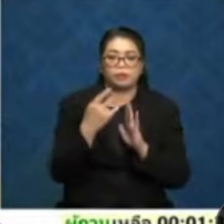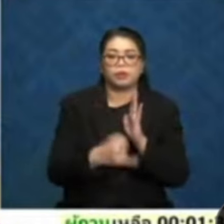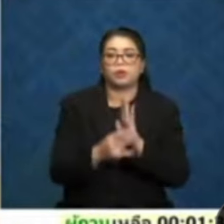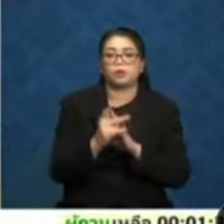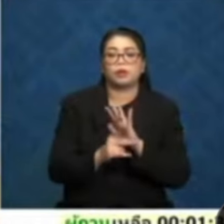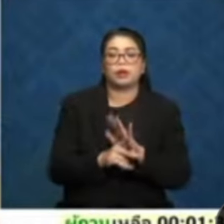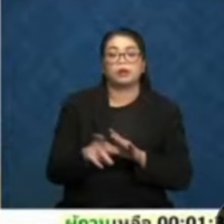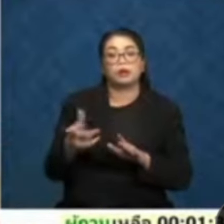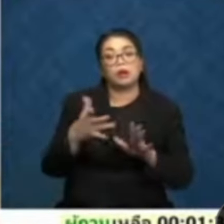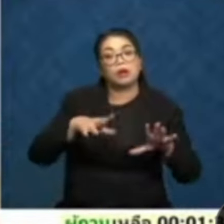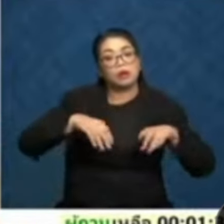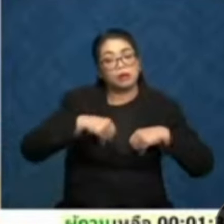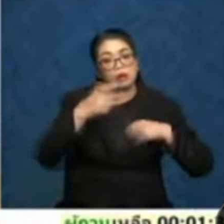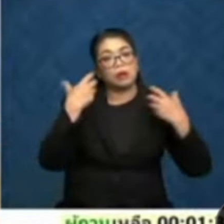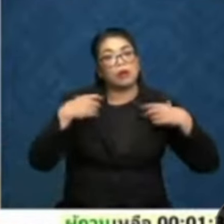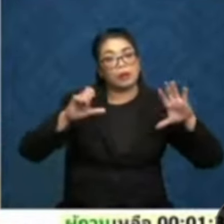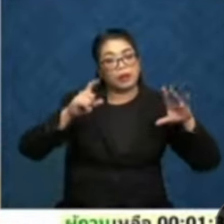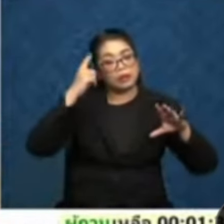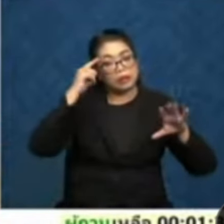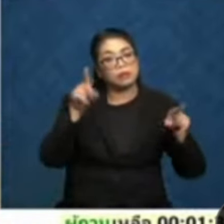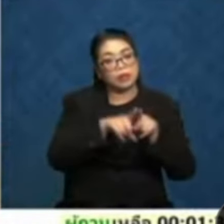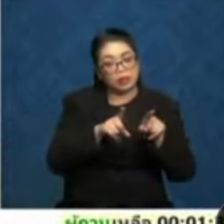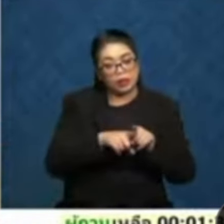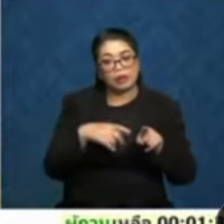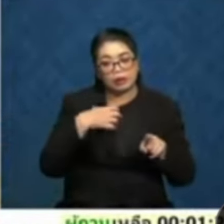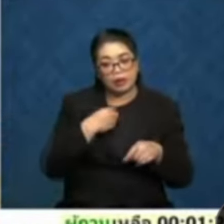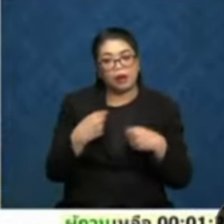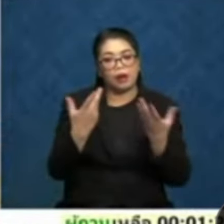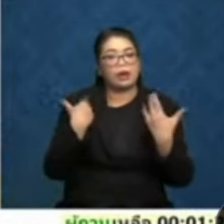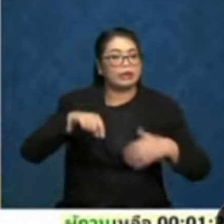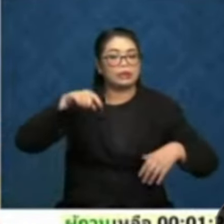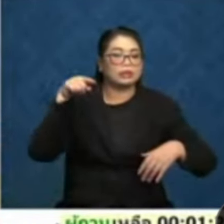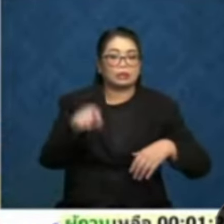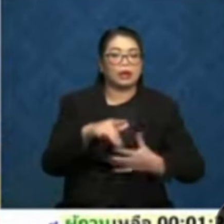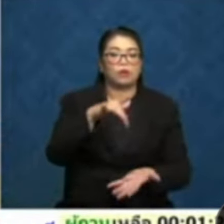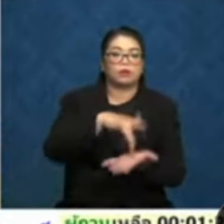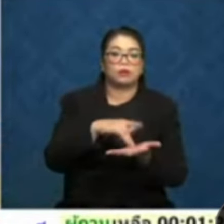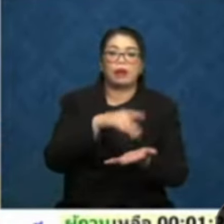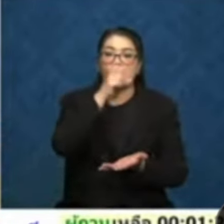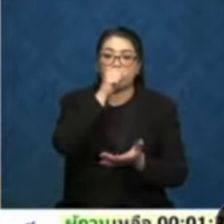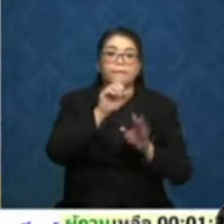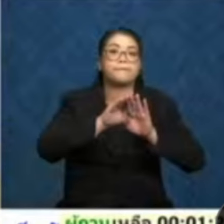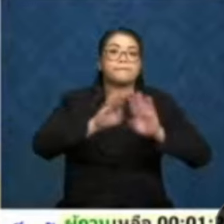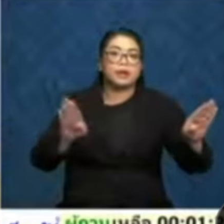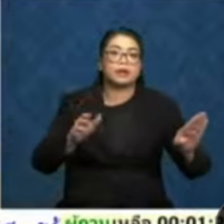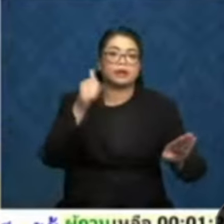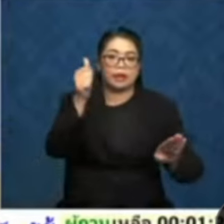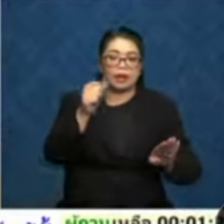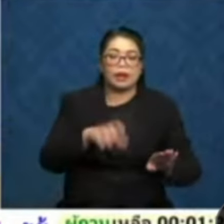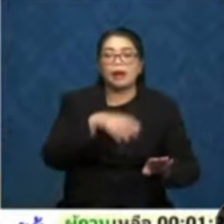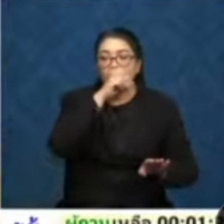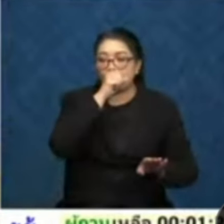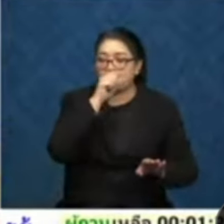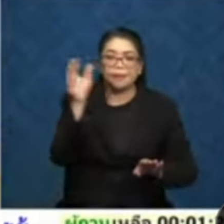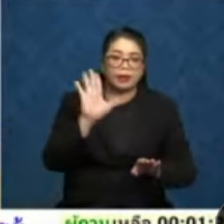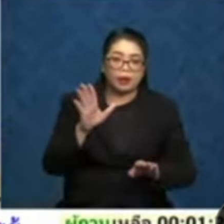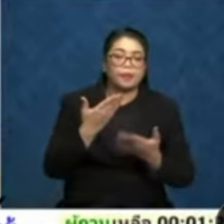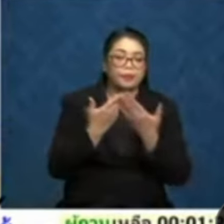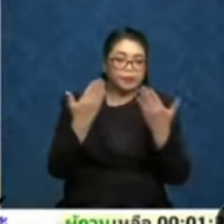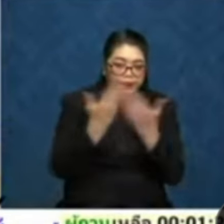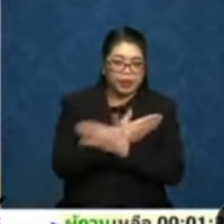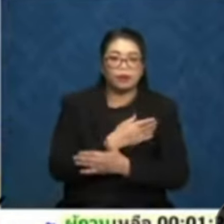ๆว่าท่านเห็นด้วยหรือไม่ถ้าท่านเห็นด้วยผมอยากให้รัฐบาลสั่งการเลยครับเปิดเผยข้อมูลตรงนี้เป็น PublicDataเป็น Open Dataตาม